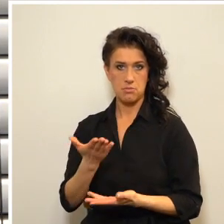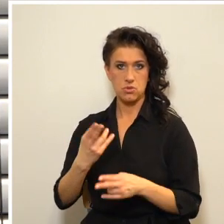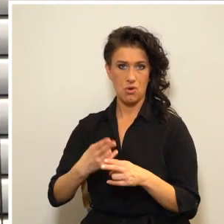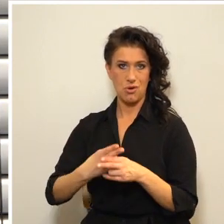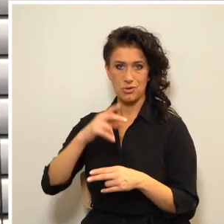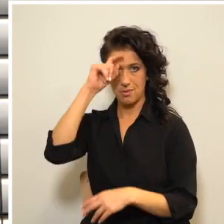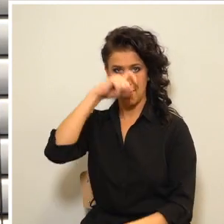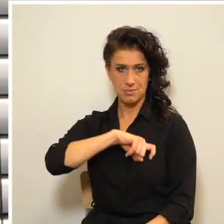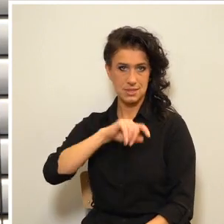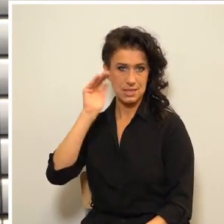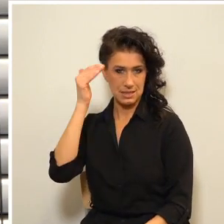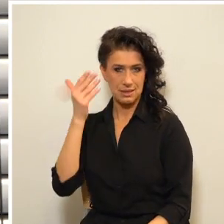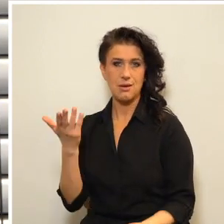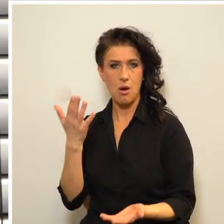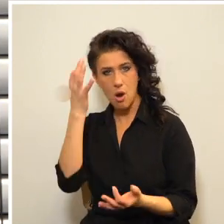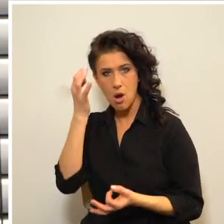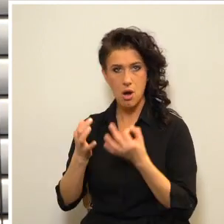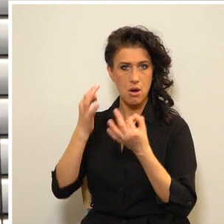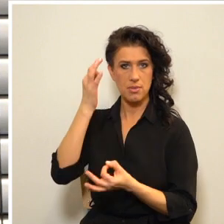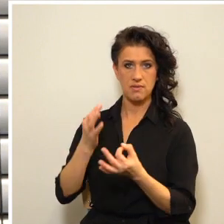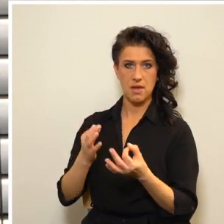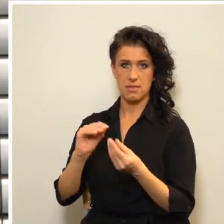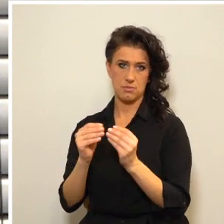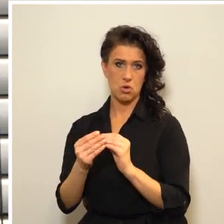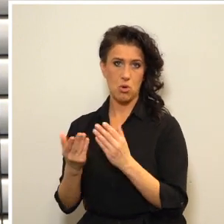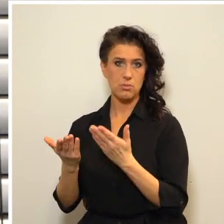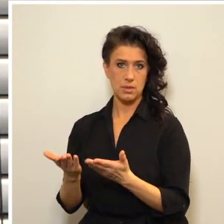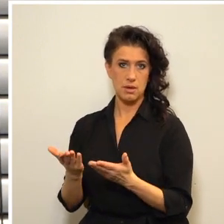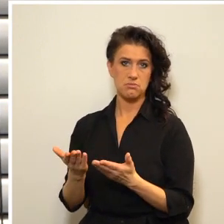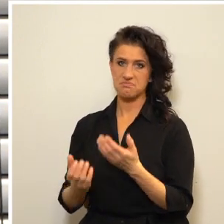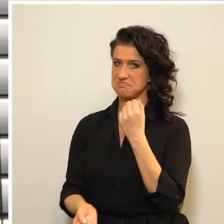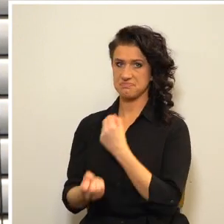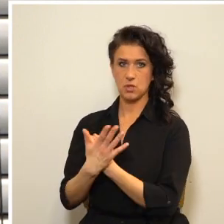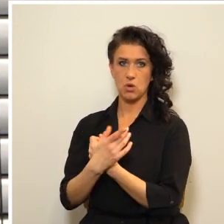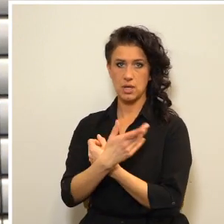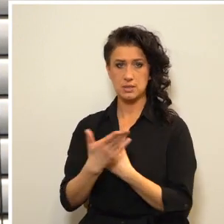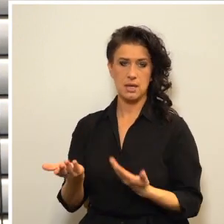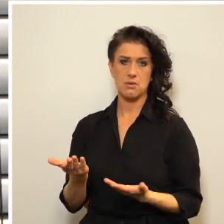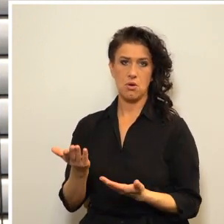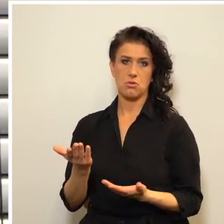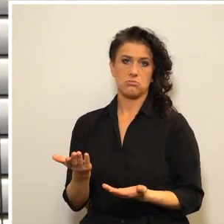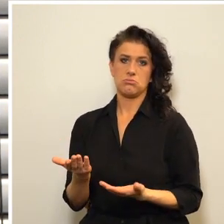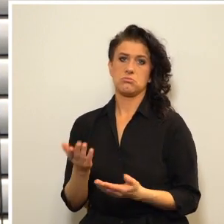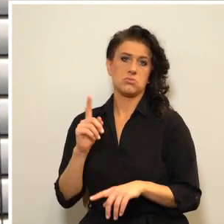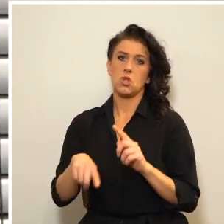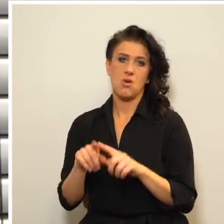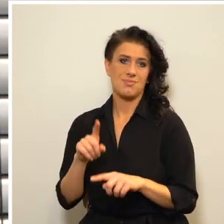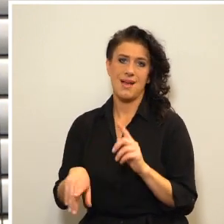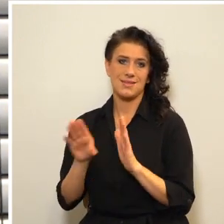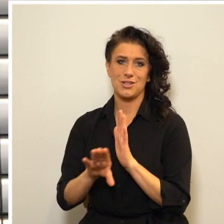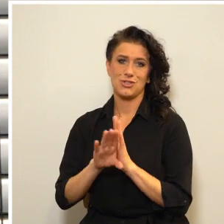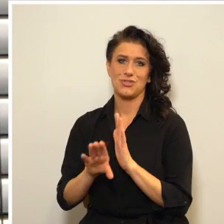psychicznie i tak dalej obawiano się takich problemów okazało się że pacjenci po przeszczepie serca doskonale tolerują